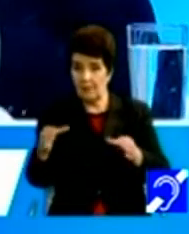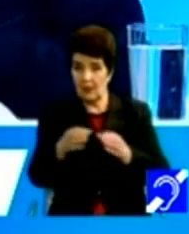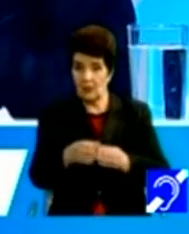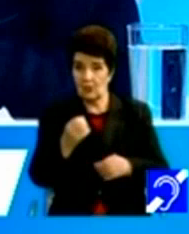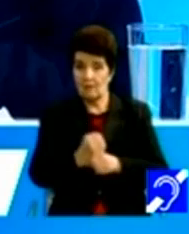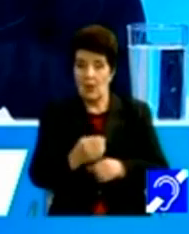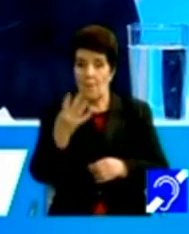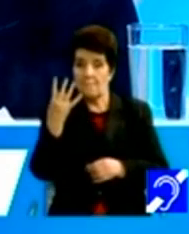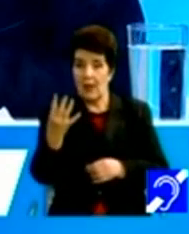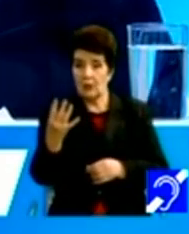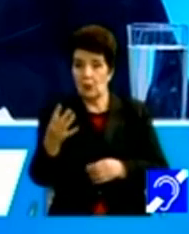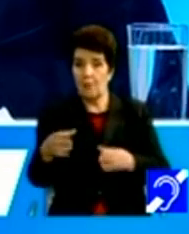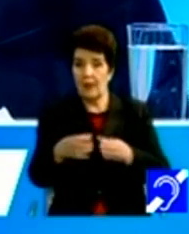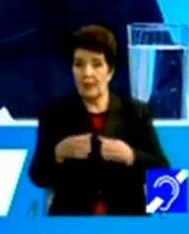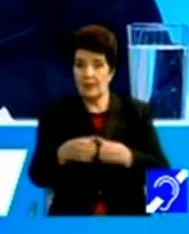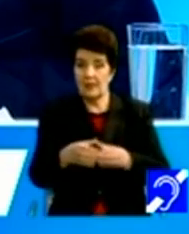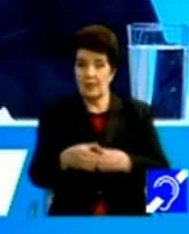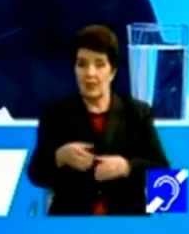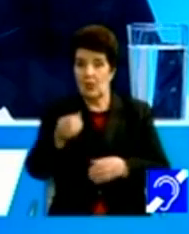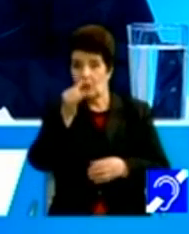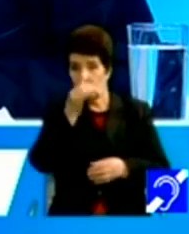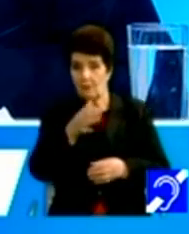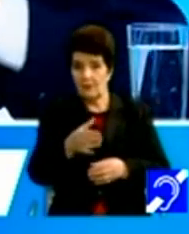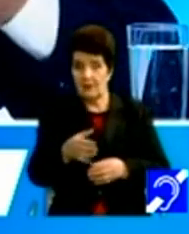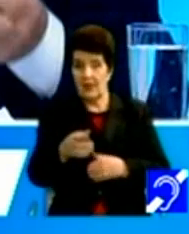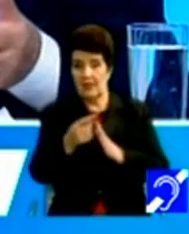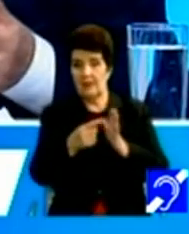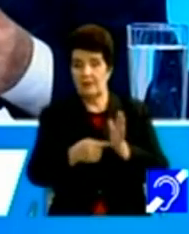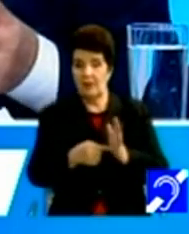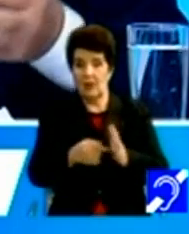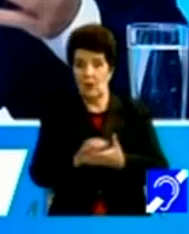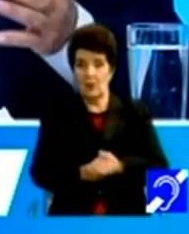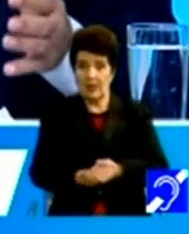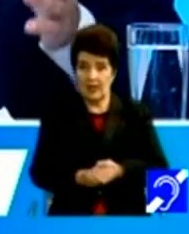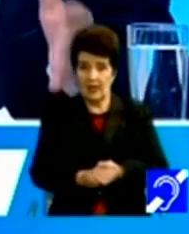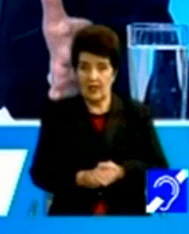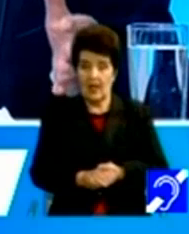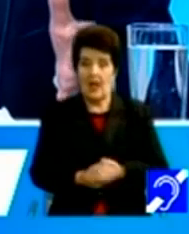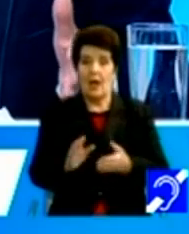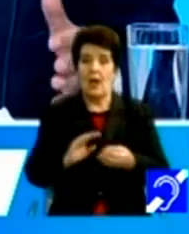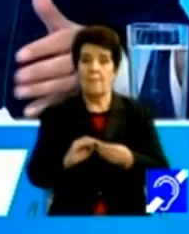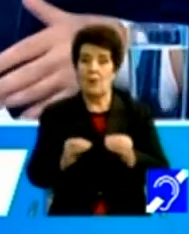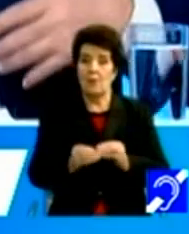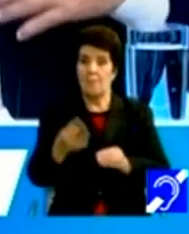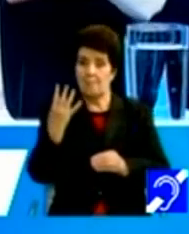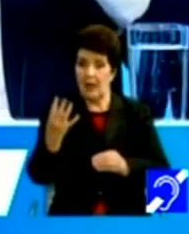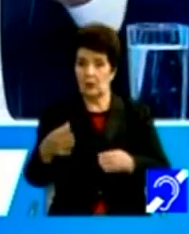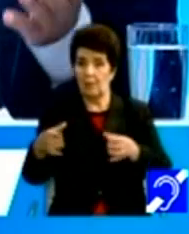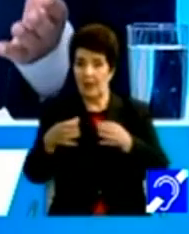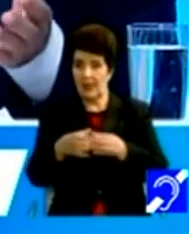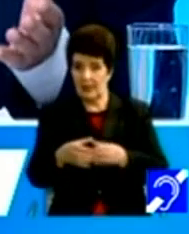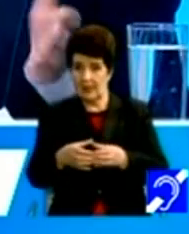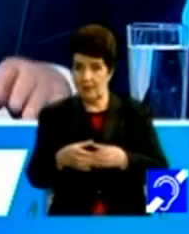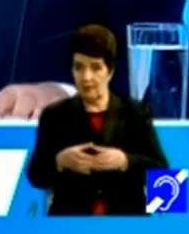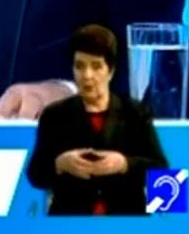format patru partide. N-ați putut împărți dezideratul unirii? Sau care este problema? Fiindcă sunt patru partide care veniți și veniți